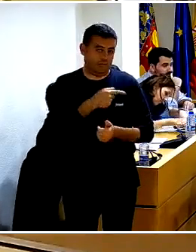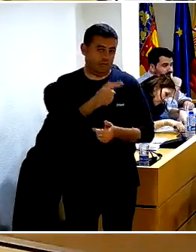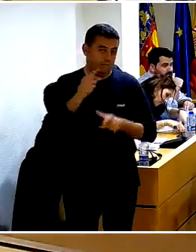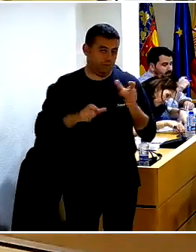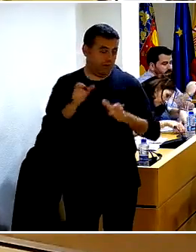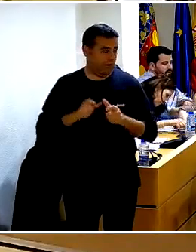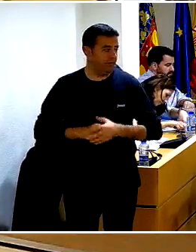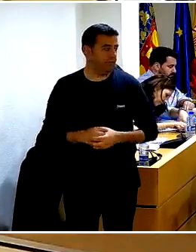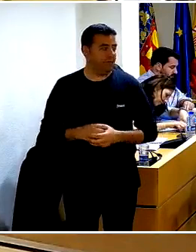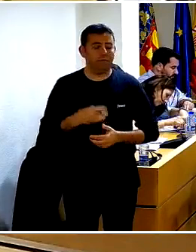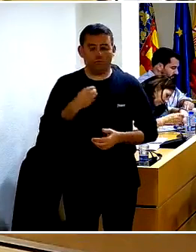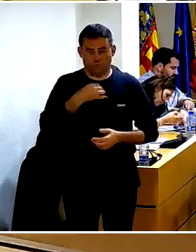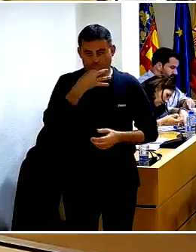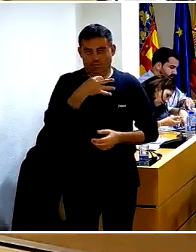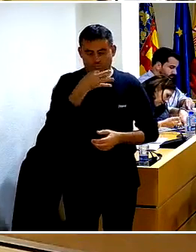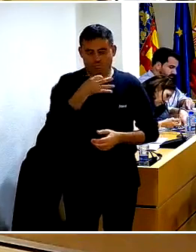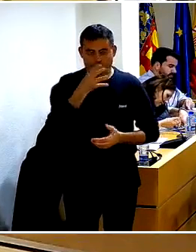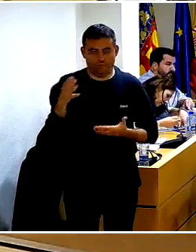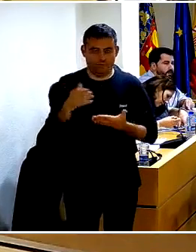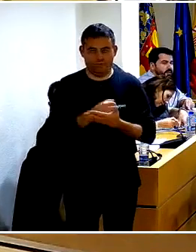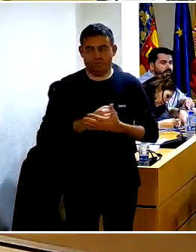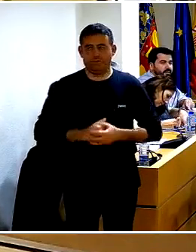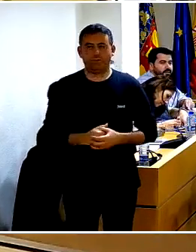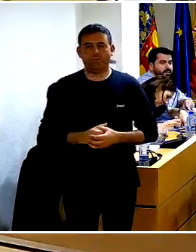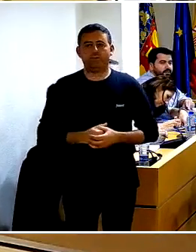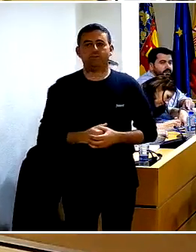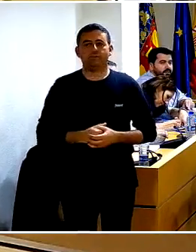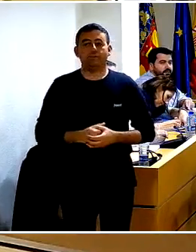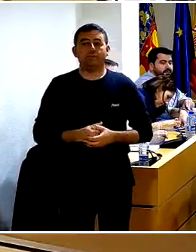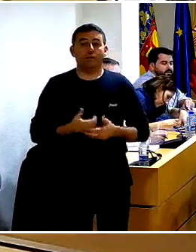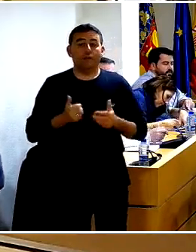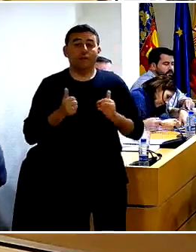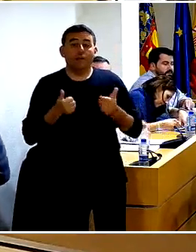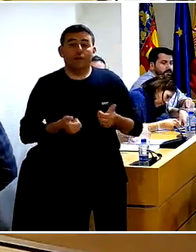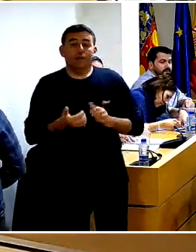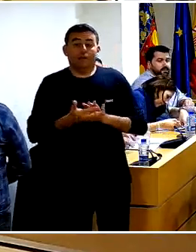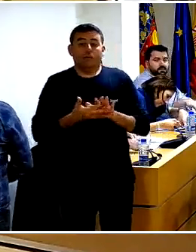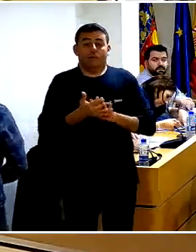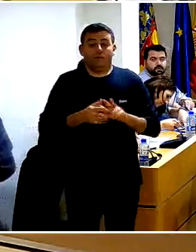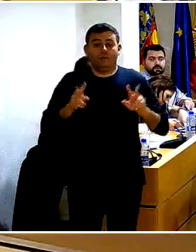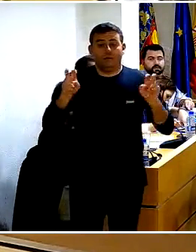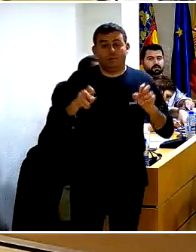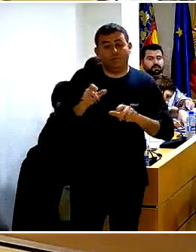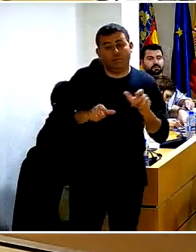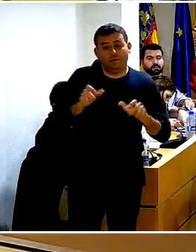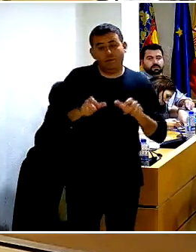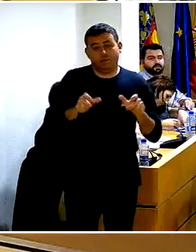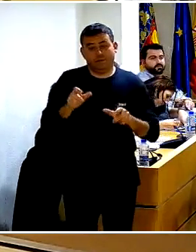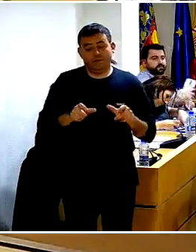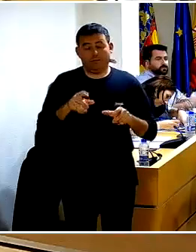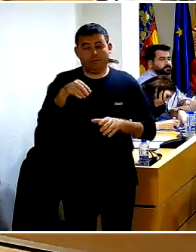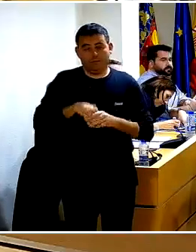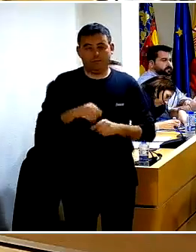Bona vesprada a totes i tots. Bueno, en quant a lo que és la plantilla, en l'informe que